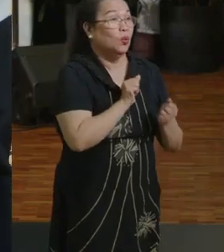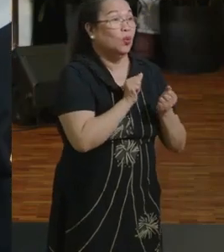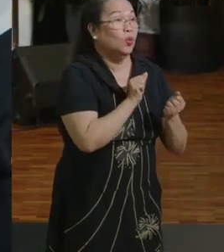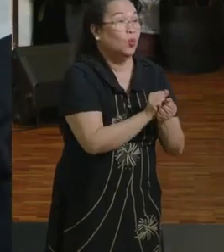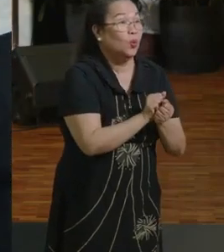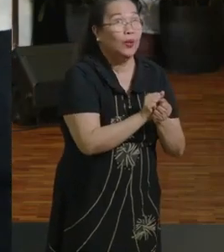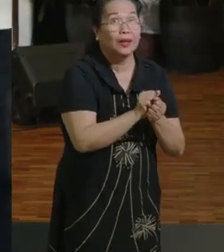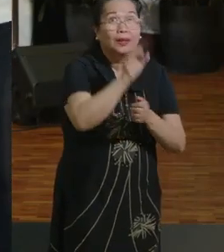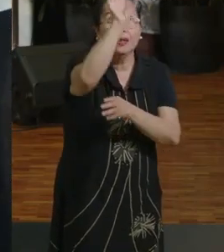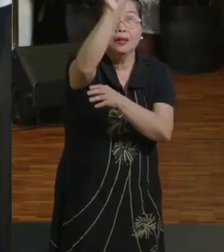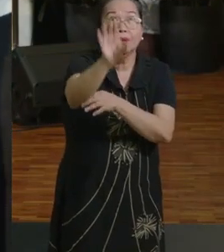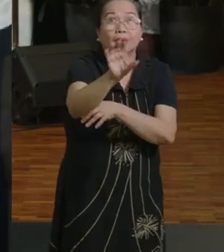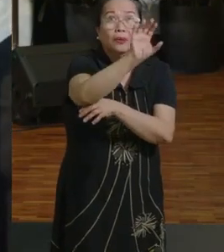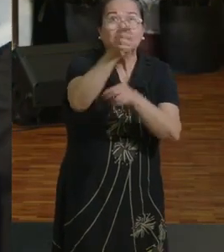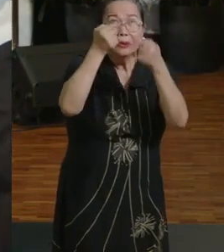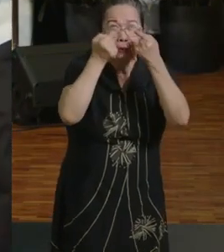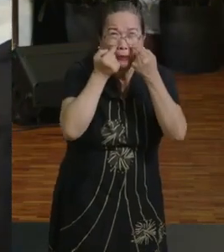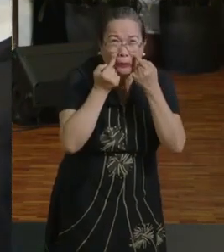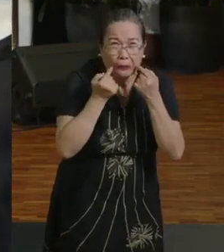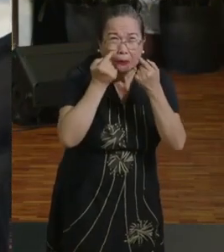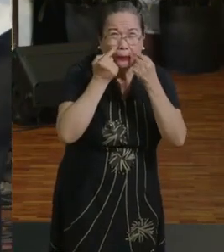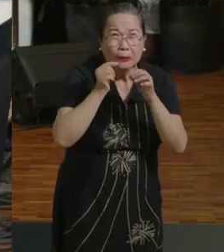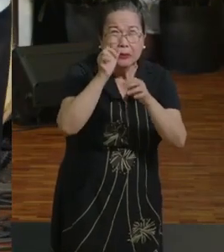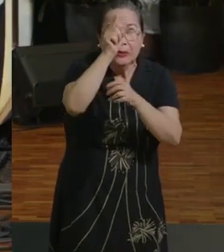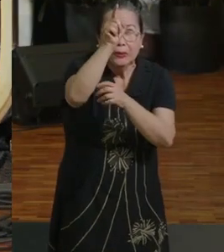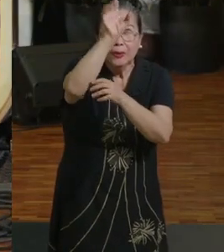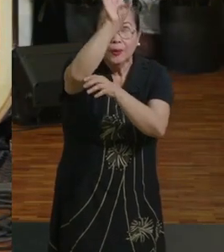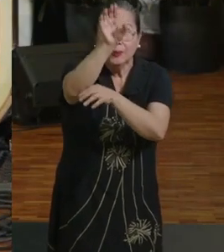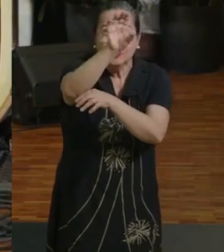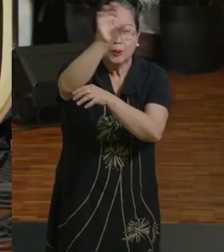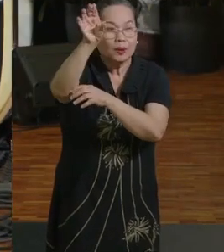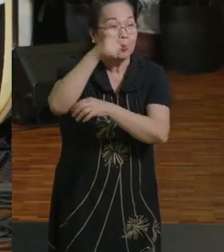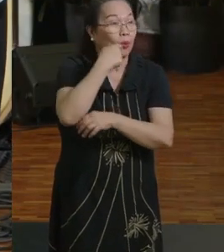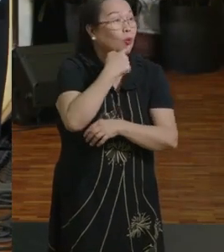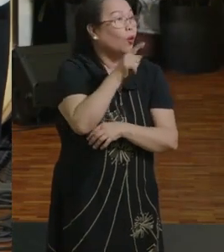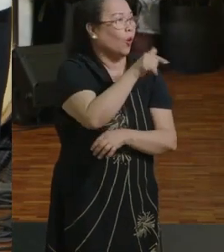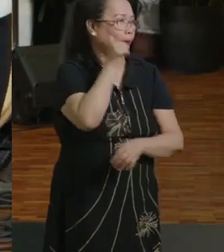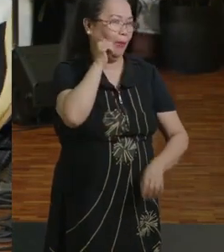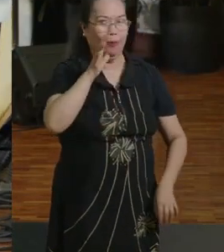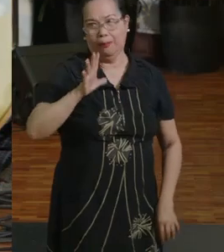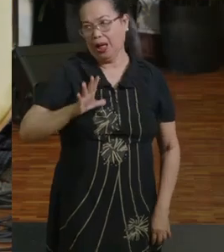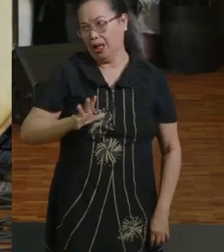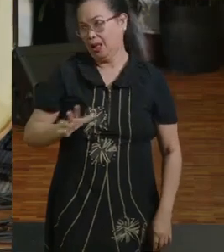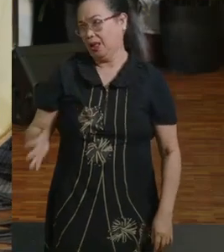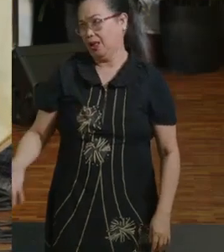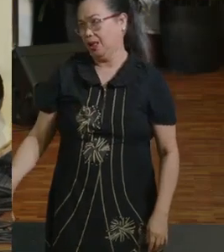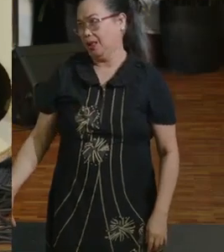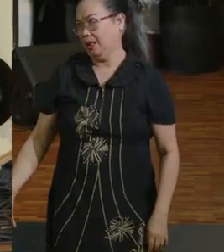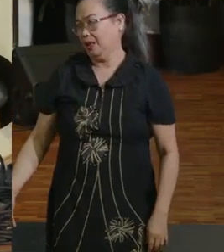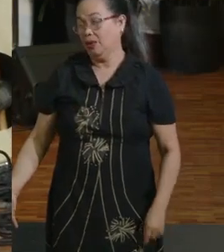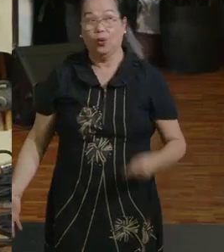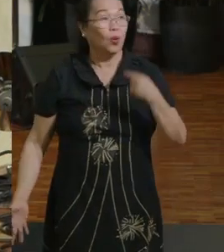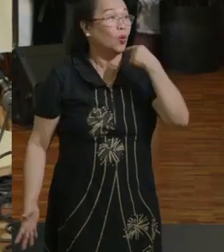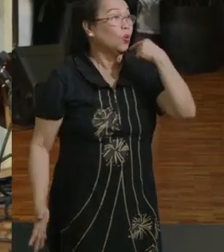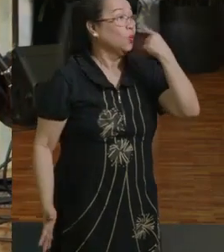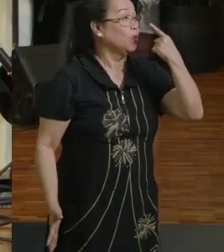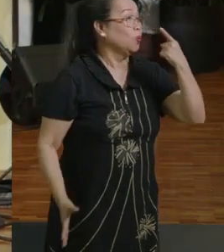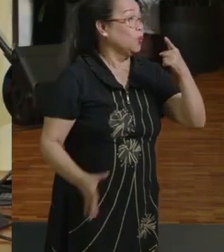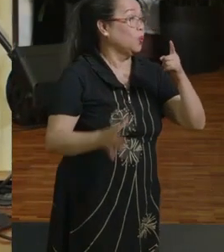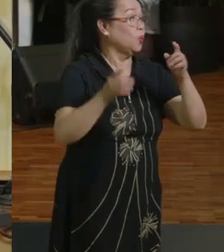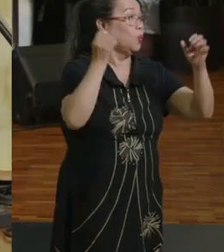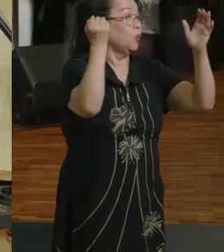sa krus? Sa tabi ng krus mismo, mga sino ang nandoon nung siya